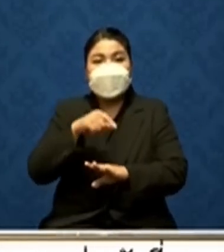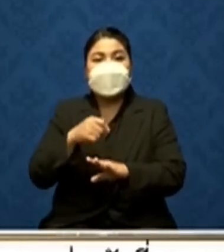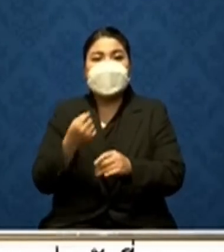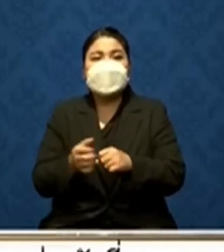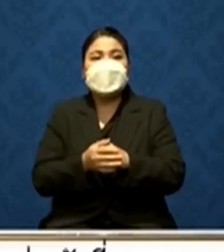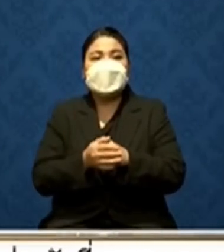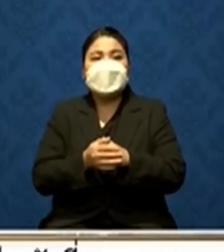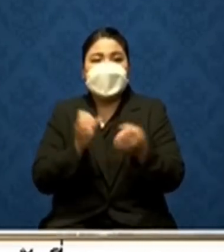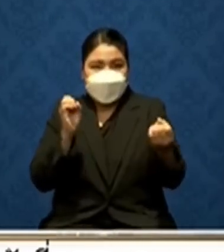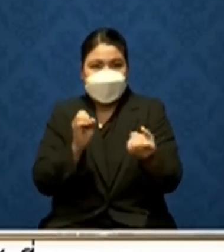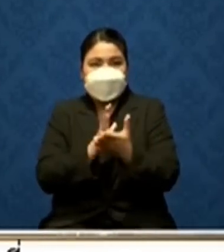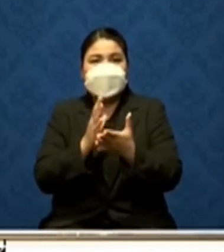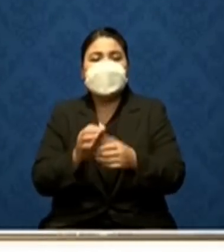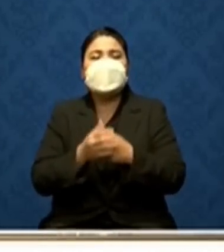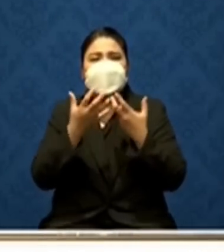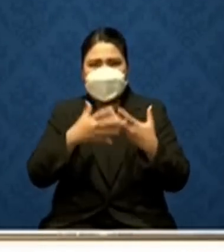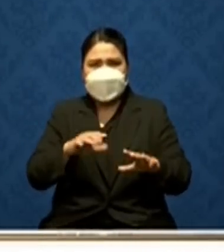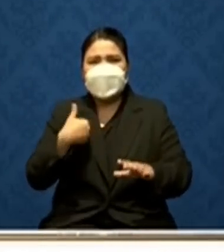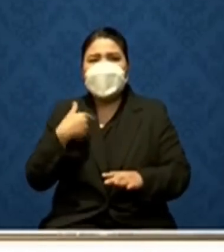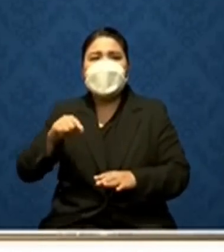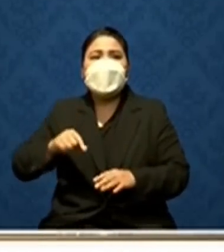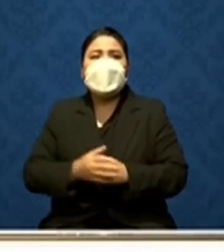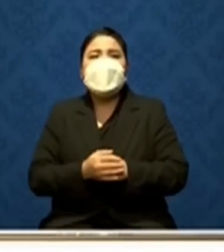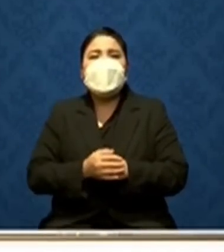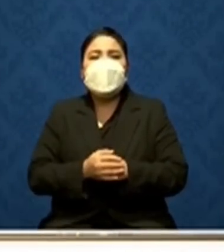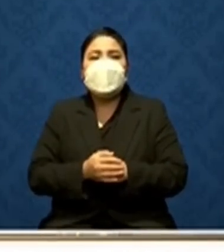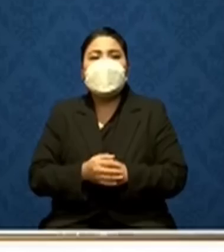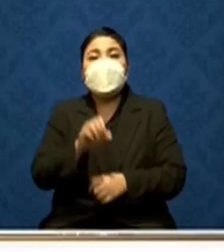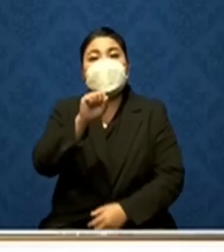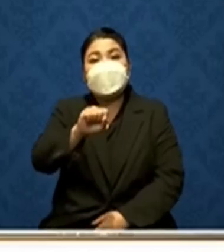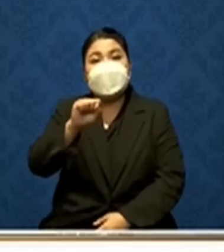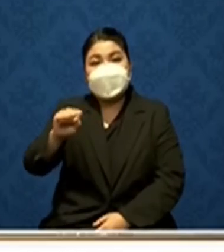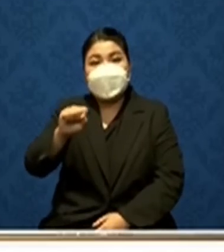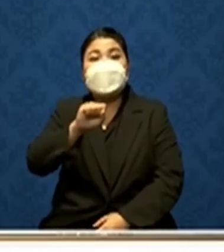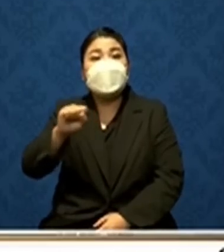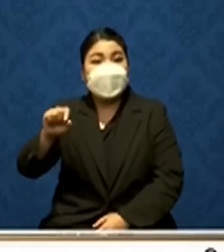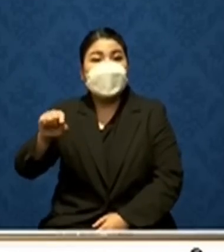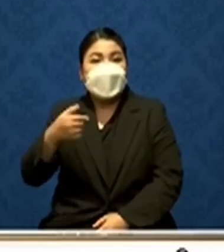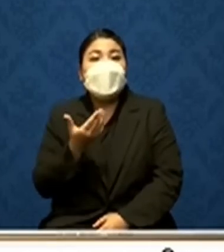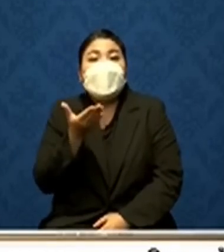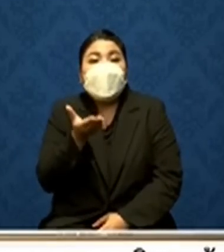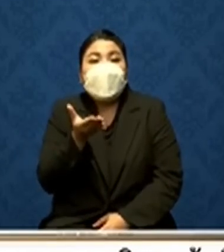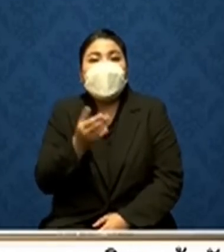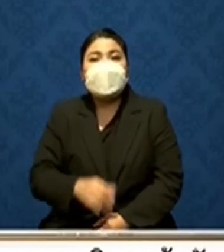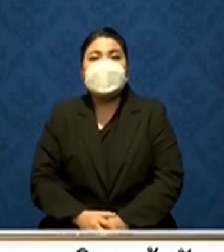พ่อเป็นไปตามคำร้องขอของสส.ในสภาแห่งนี้